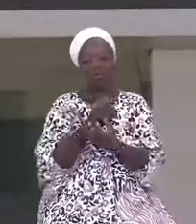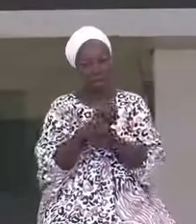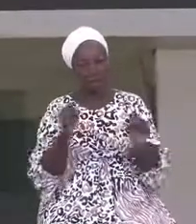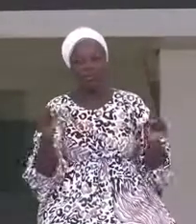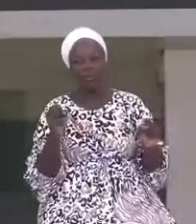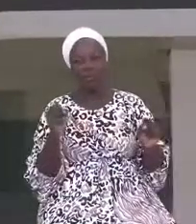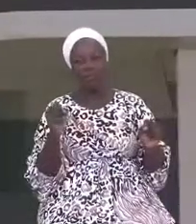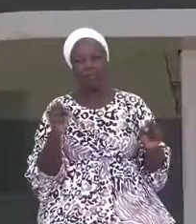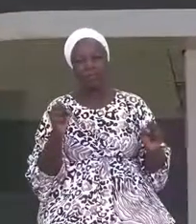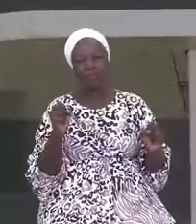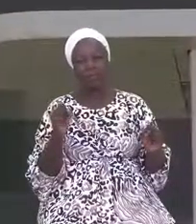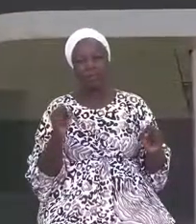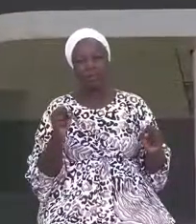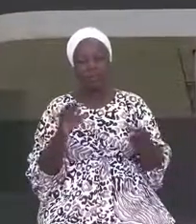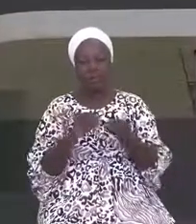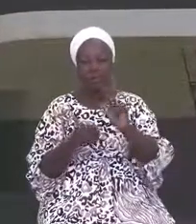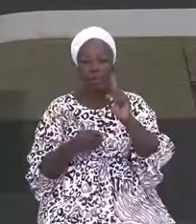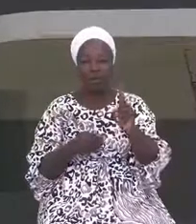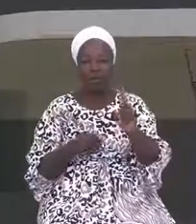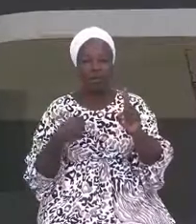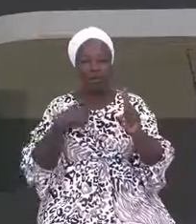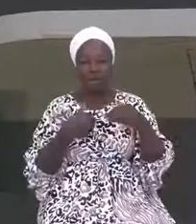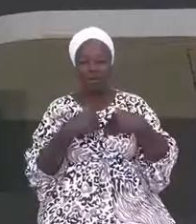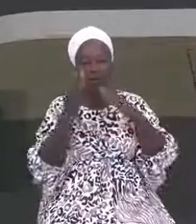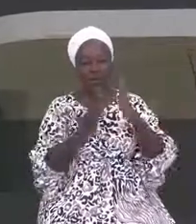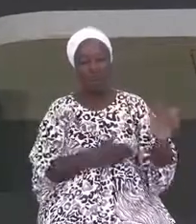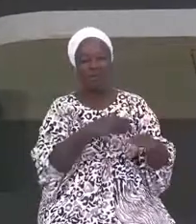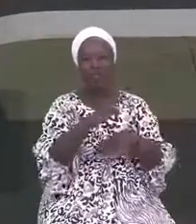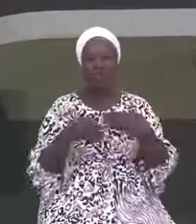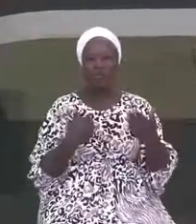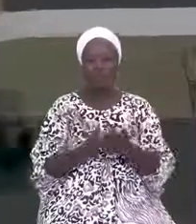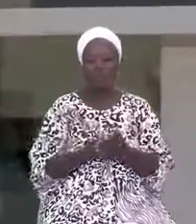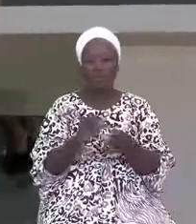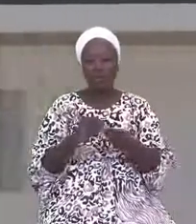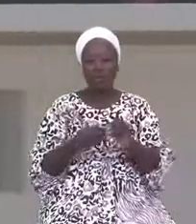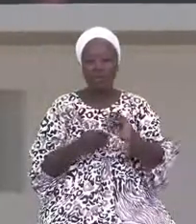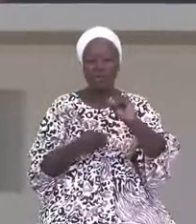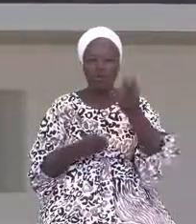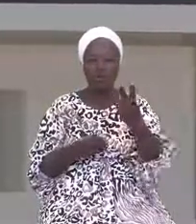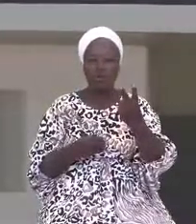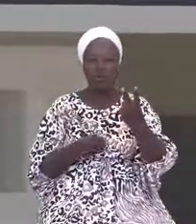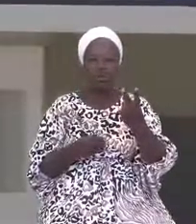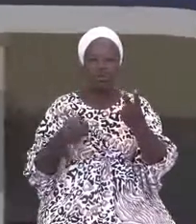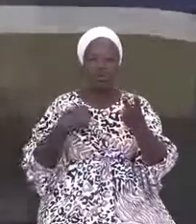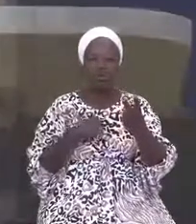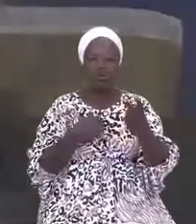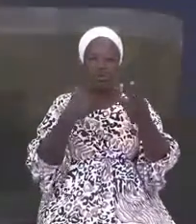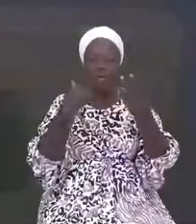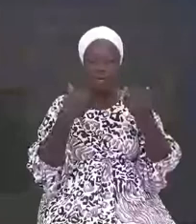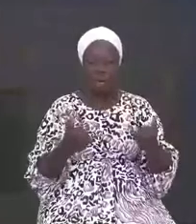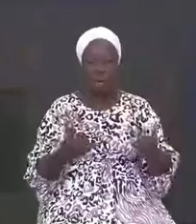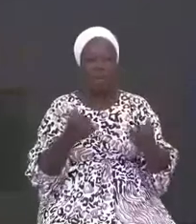salut. Premièrement, nous avons tout quitté. Deuxièmement, nous aimons maintenant